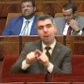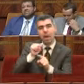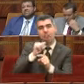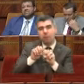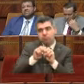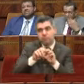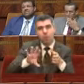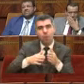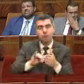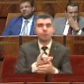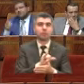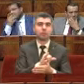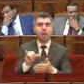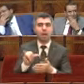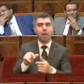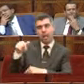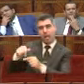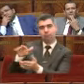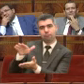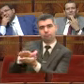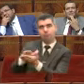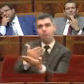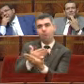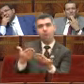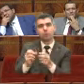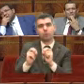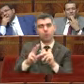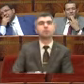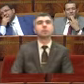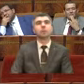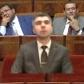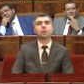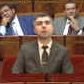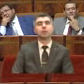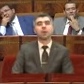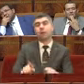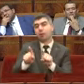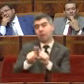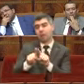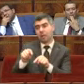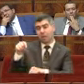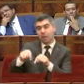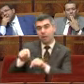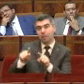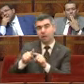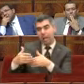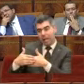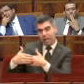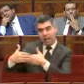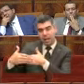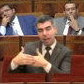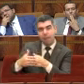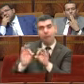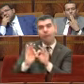يعني وجود المياه كثيرة في تلك المناطق، ولكن هناك مناطق تستفيد من هذه المياه والمناطق التي يجب أن